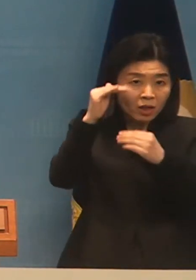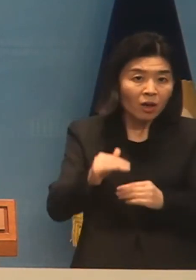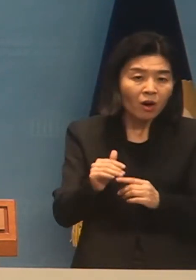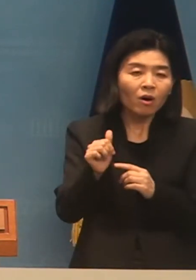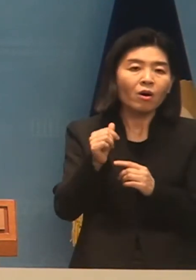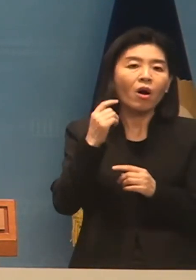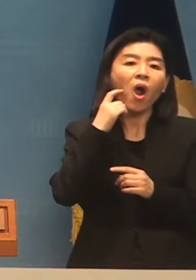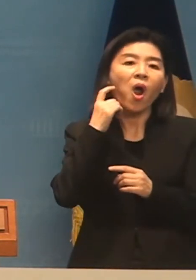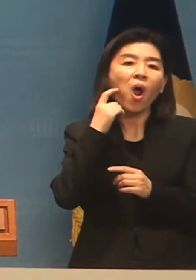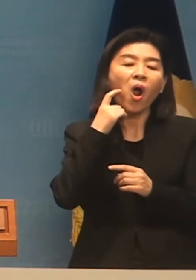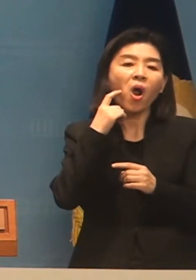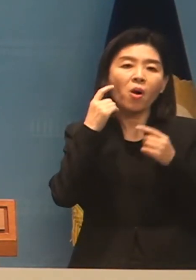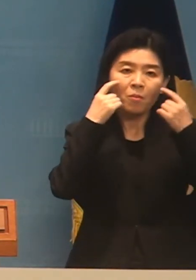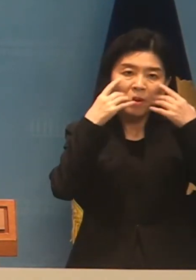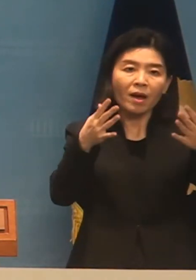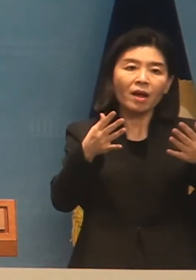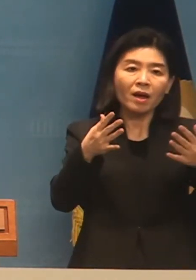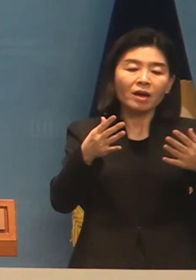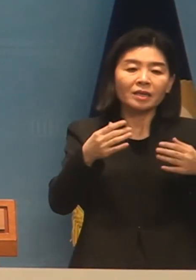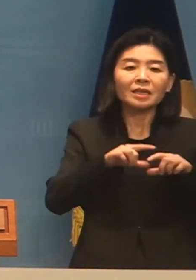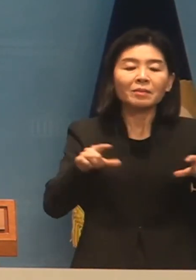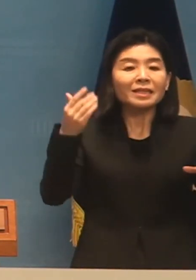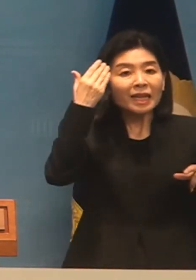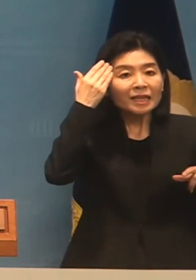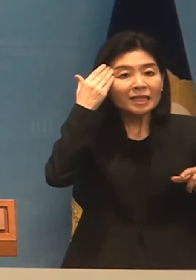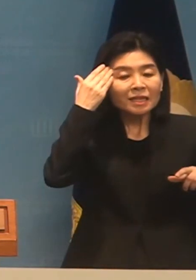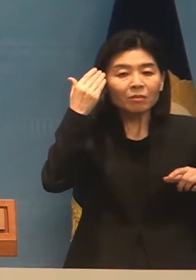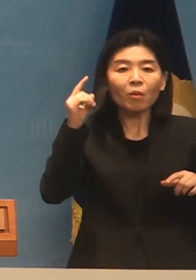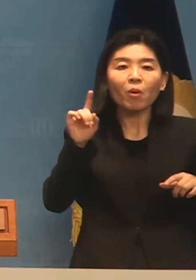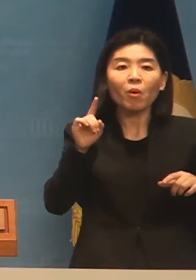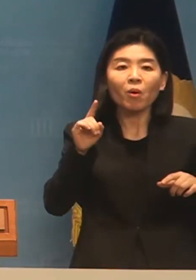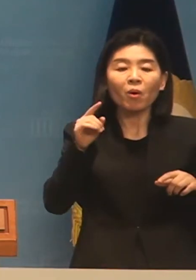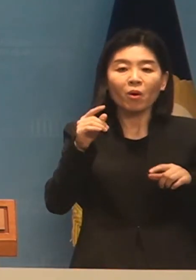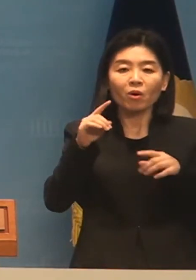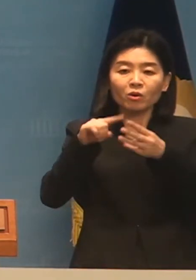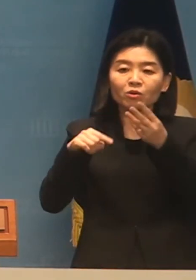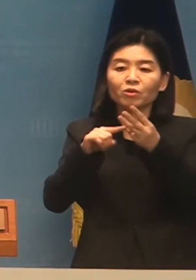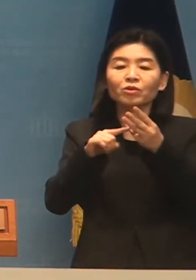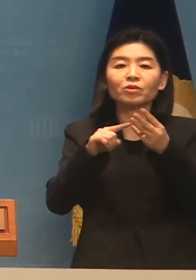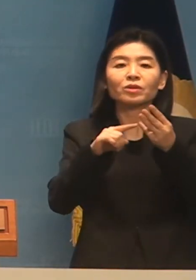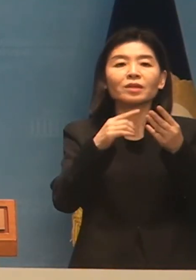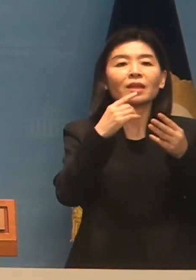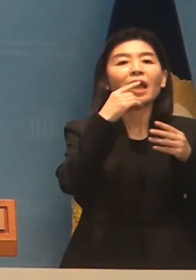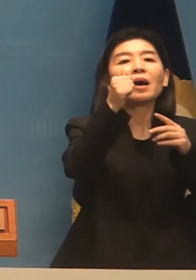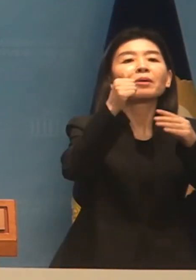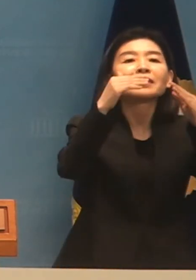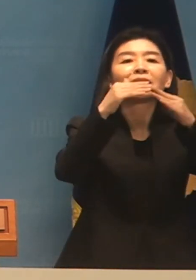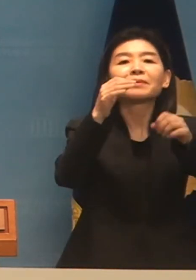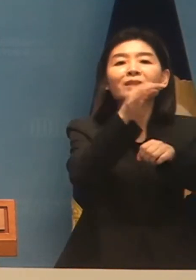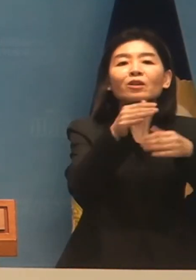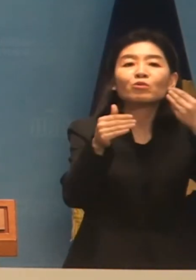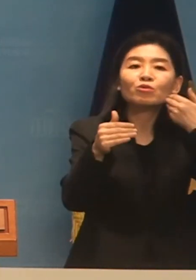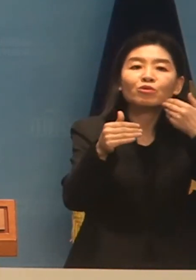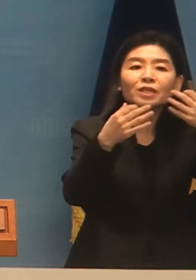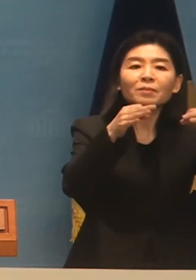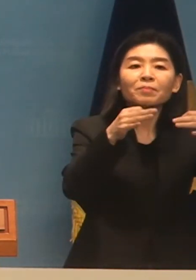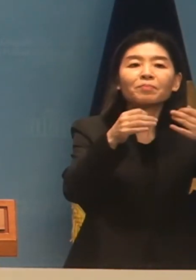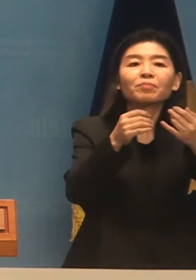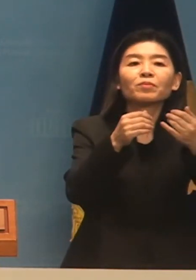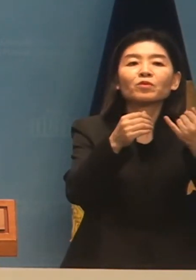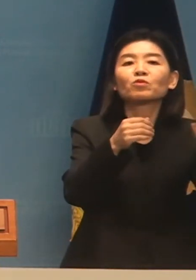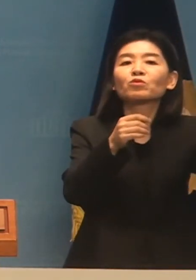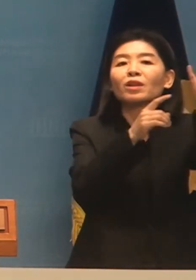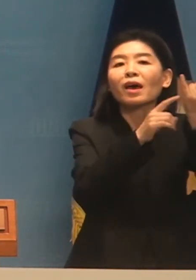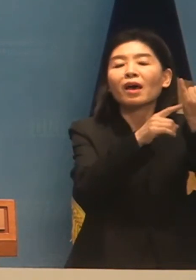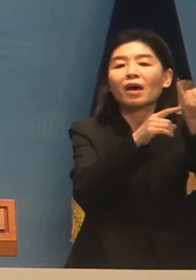역시 상식적으로 자신의 아버지 집을 사준 김만배의 누나와의 관계를 볼 때 사실일 가능성은